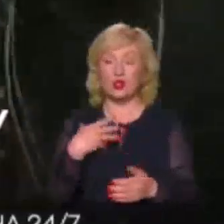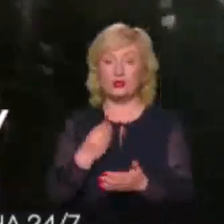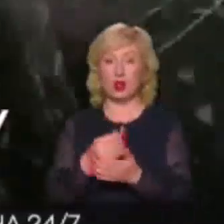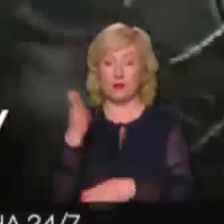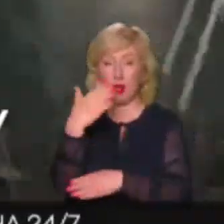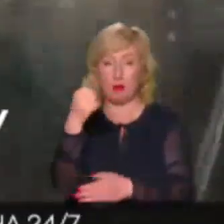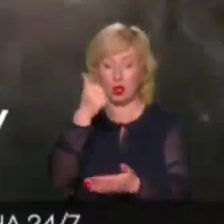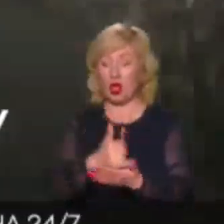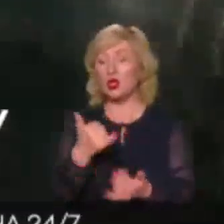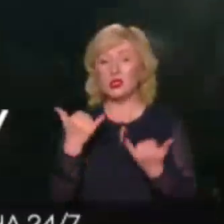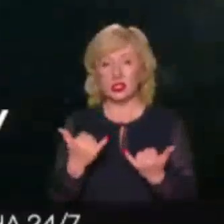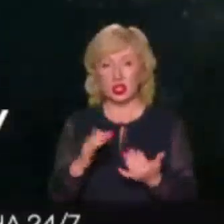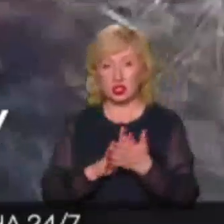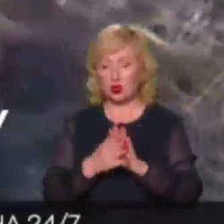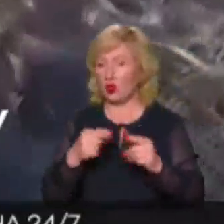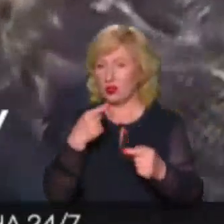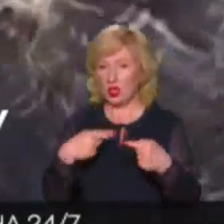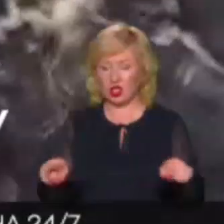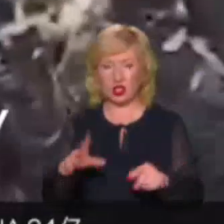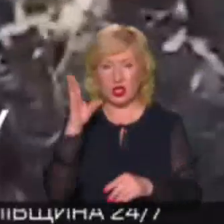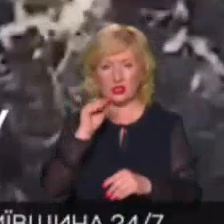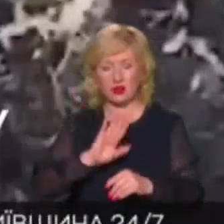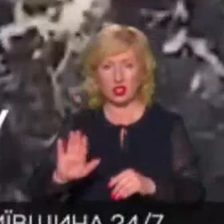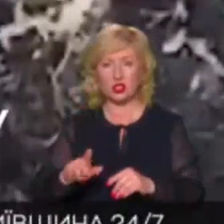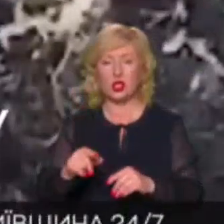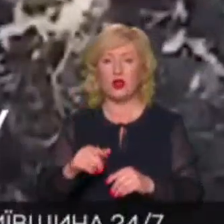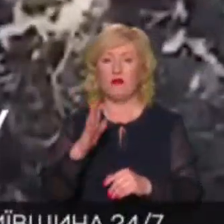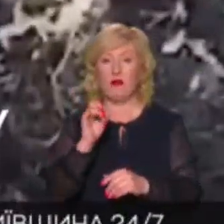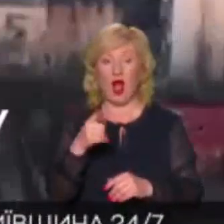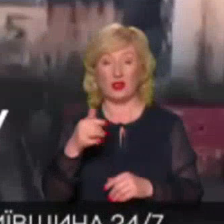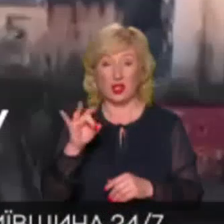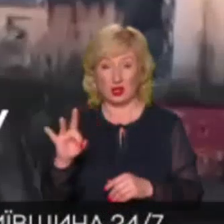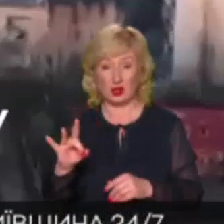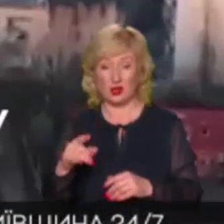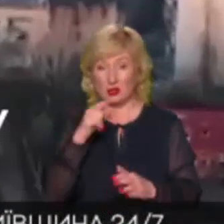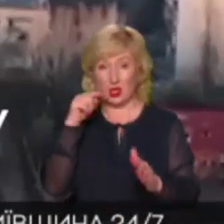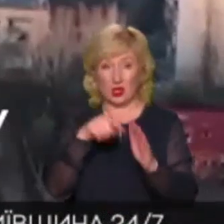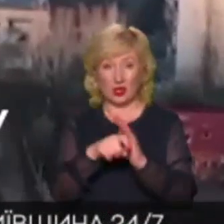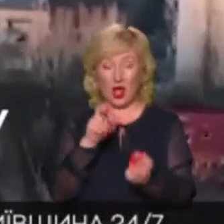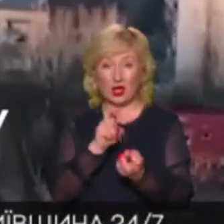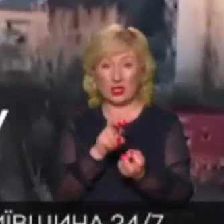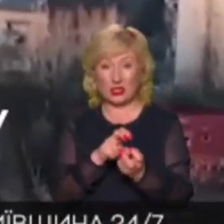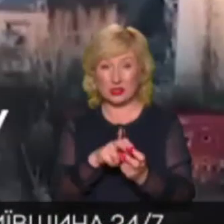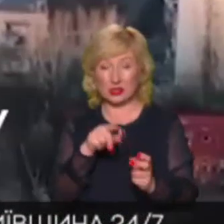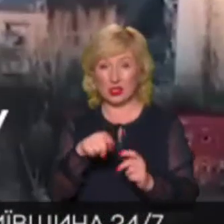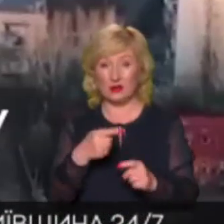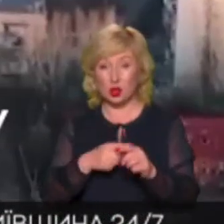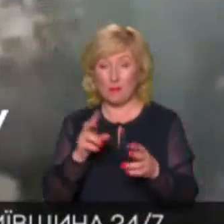Зараз ситуація абсолютно інша. Незважаючи на те, що Вагнер весь заліз в цей Бахмут, як криси, да, в цю